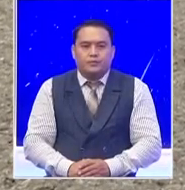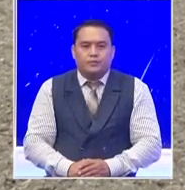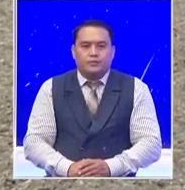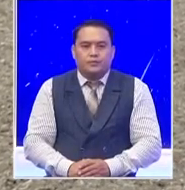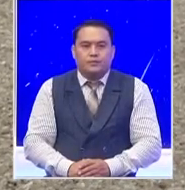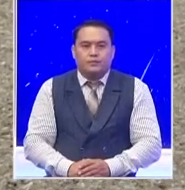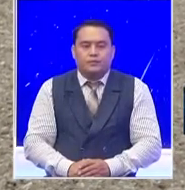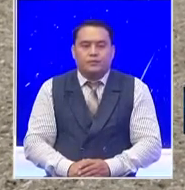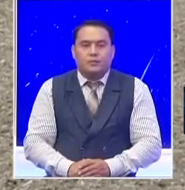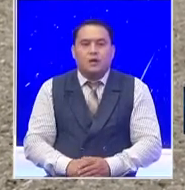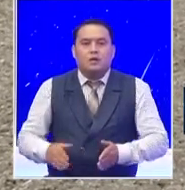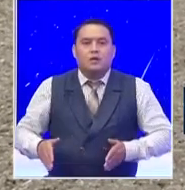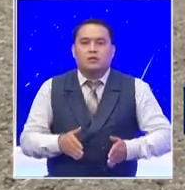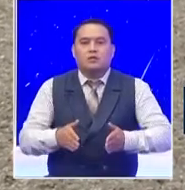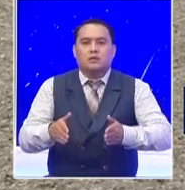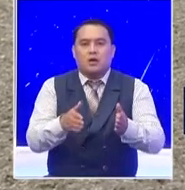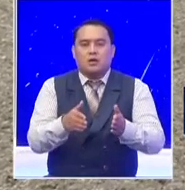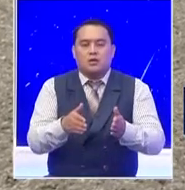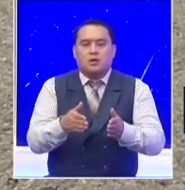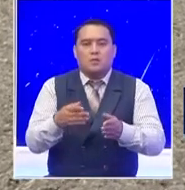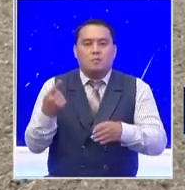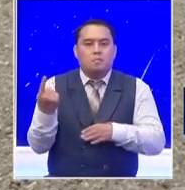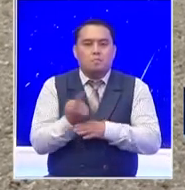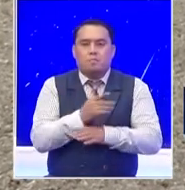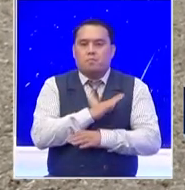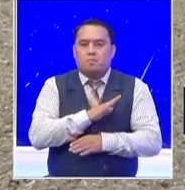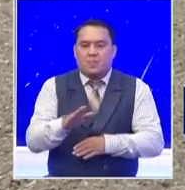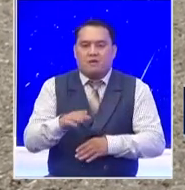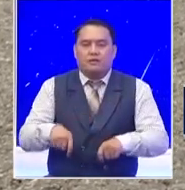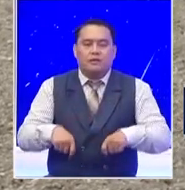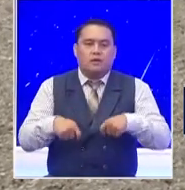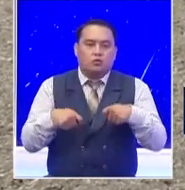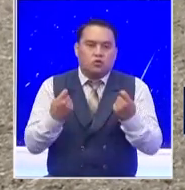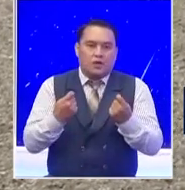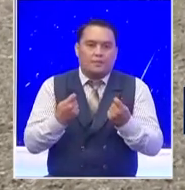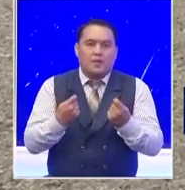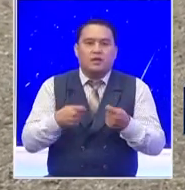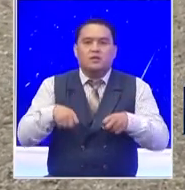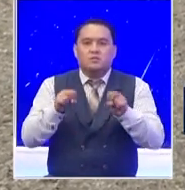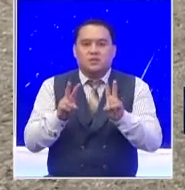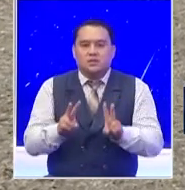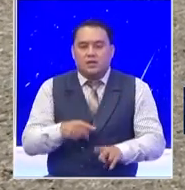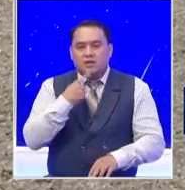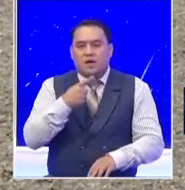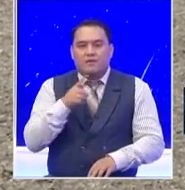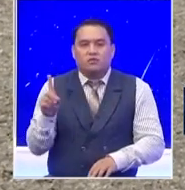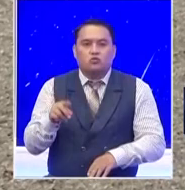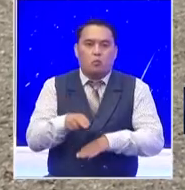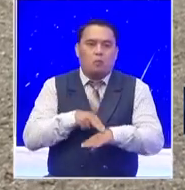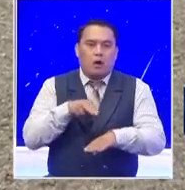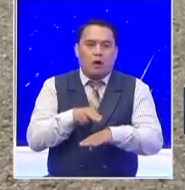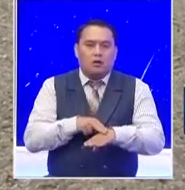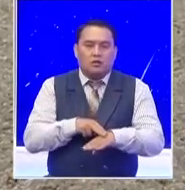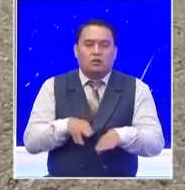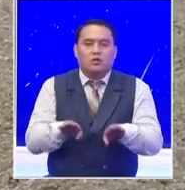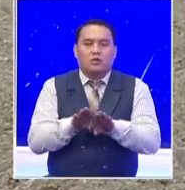Этот дорожный размыв за сегодня является не первым нарушением содержания автомобильных дорог. Как утверждают сотрудники департамента полиции, за